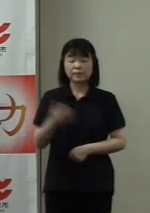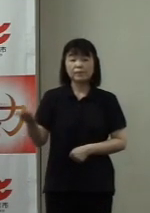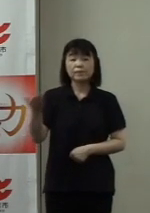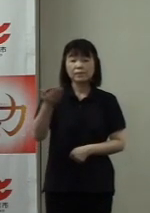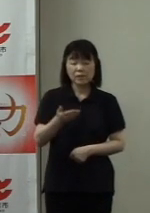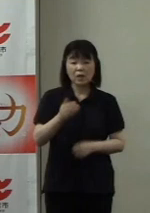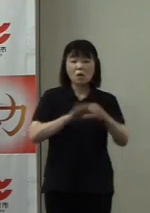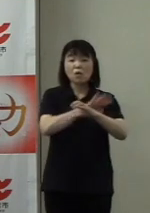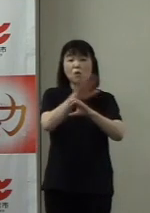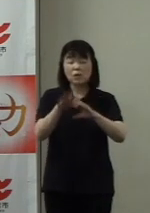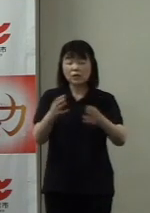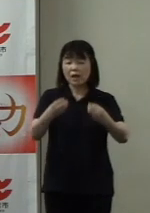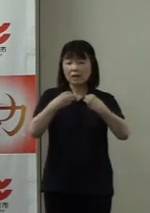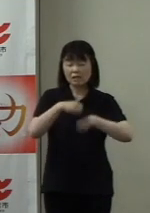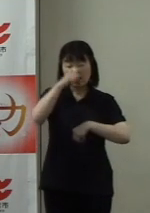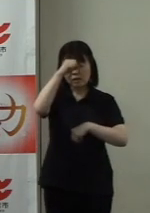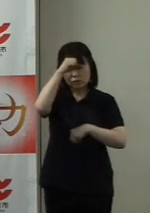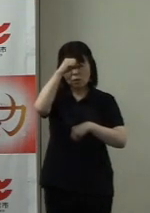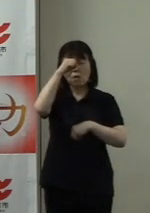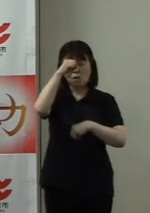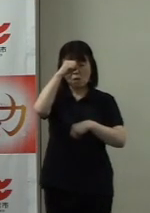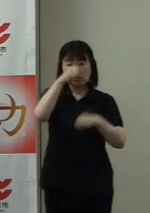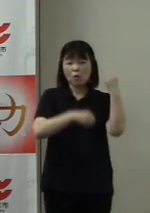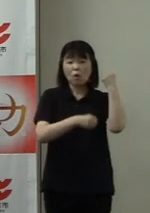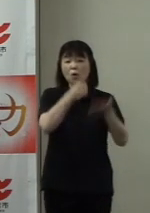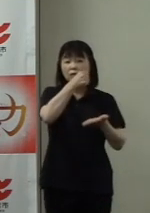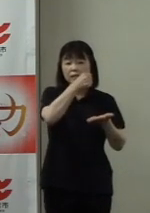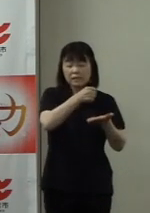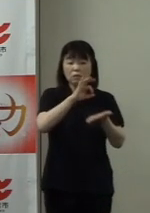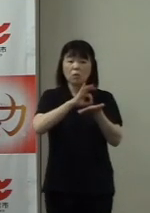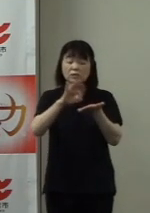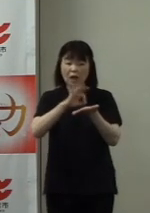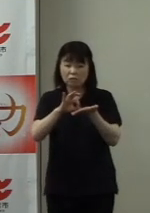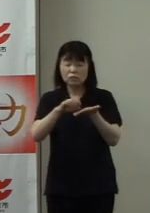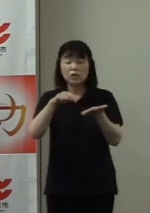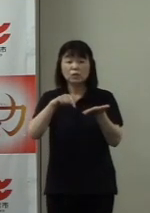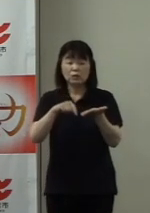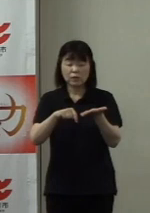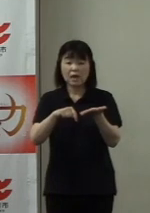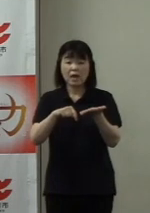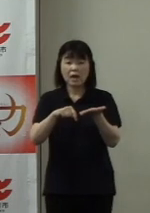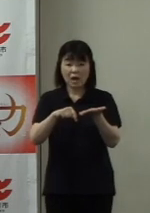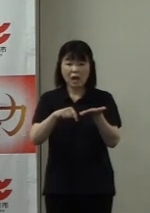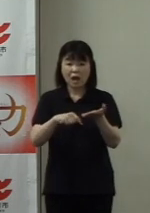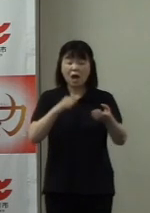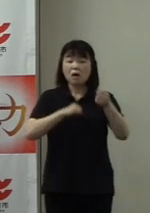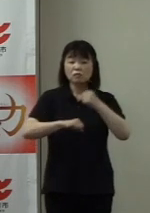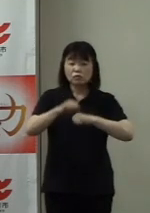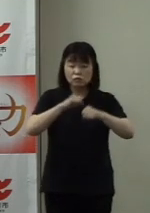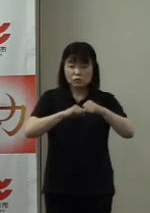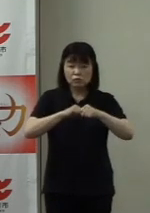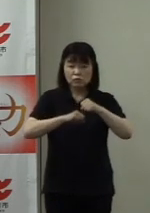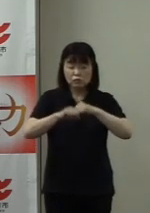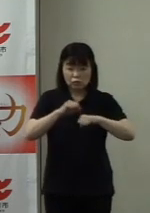次に新型コロナウイルス感染症の基金活用ということで、これは運動用